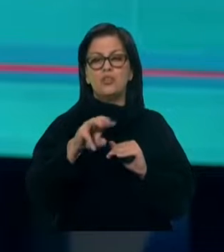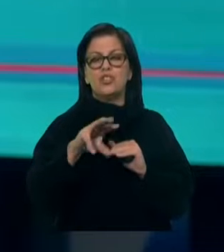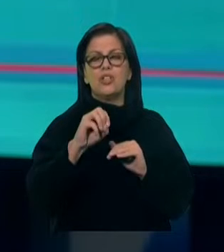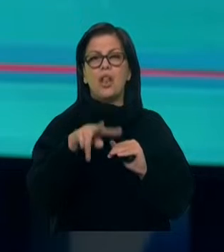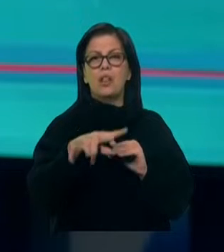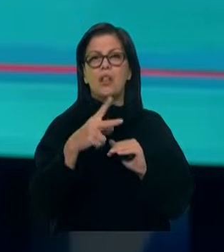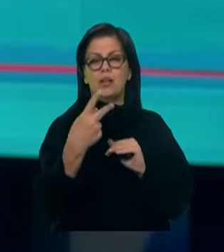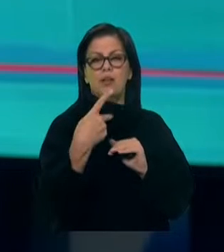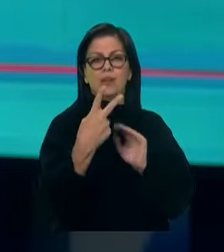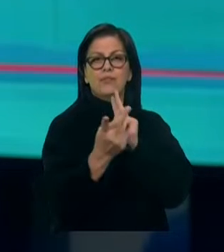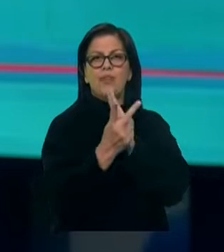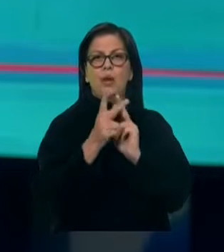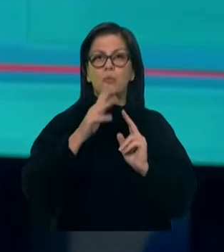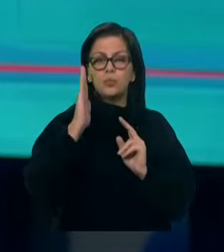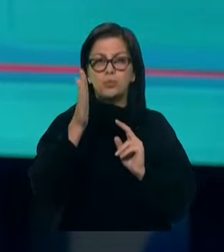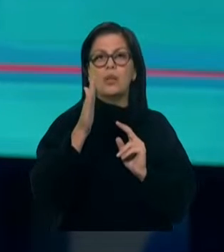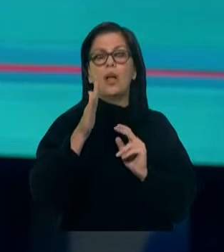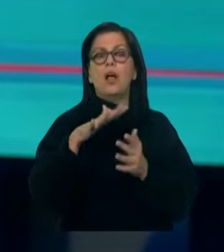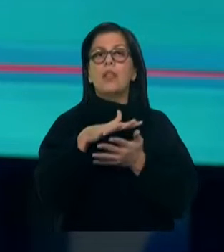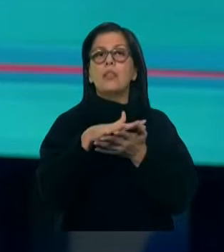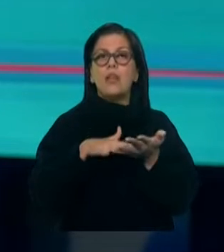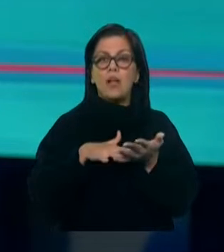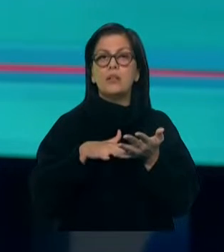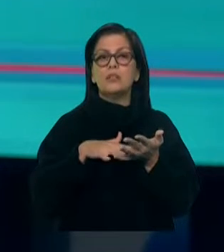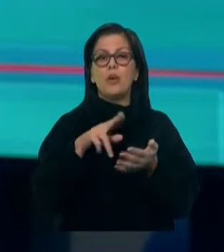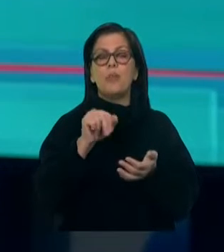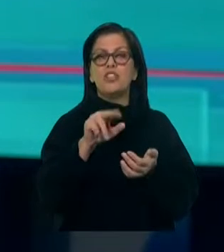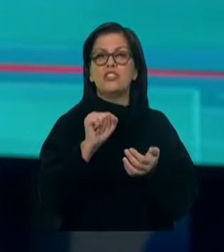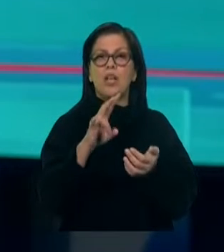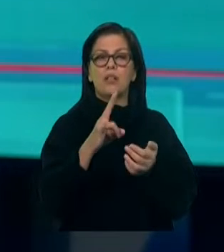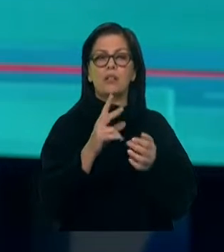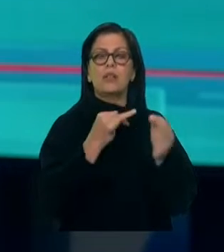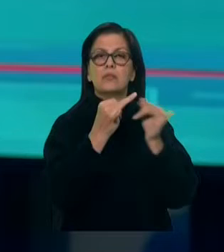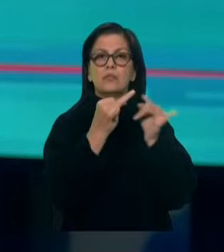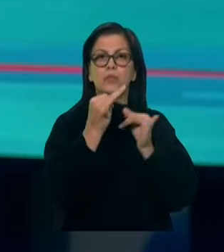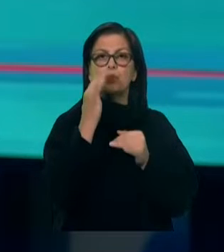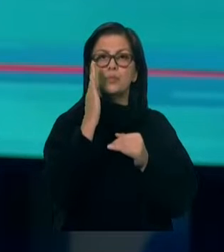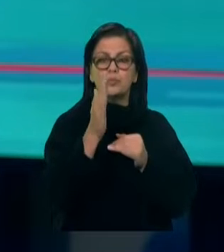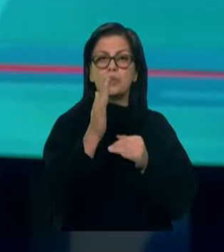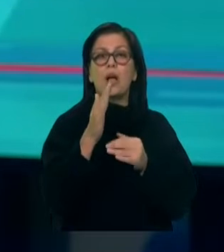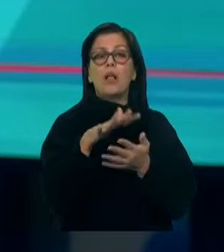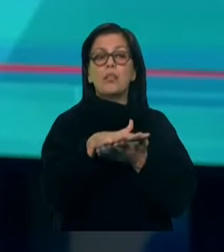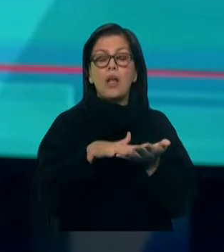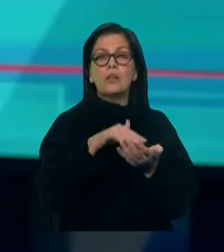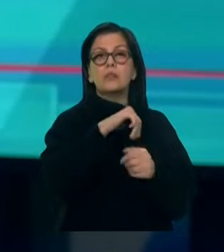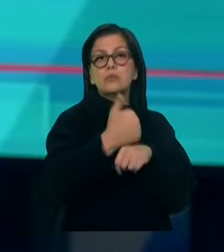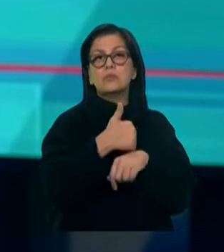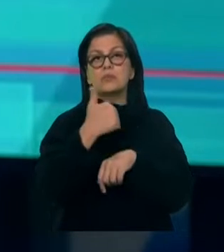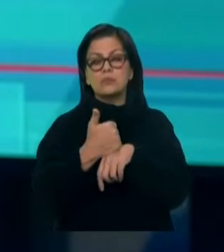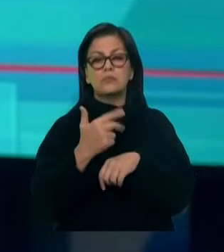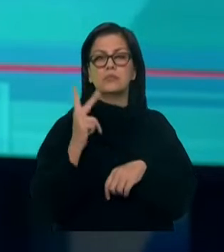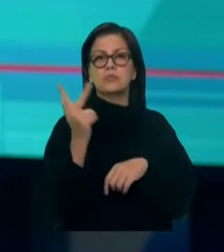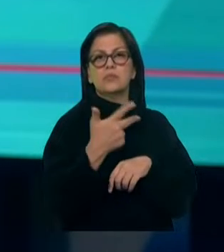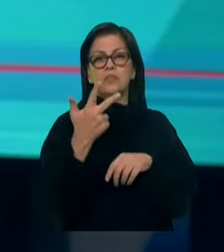olacaq. Avropa İttifaqı Şurasının prezidenti daha sonra Paşinyanla danışıqlar aparacaq. Bundan sonra liderler arasında üç